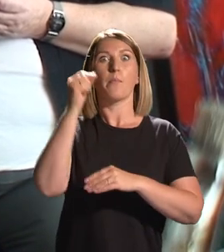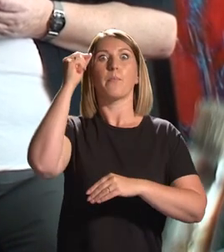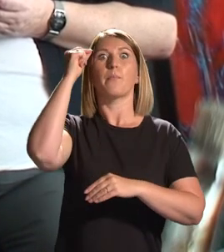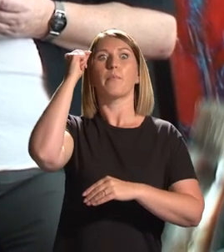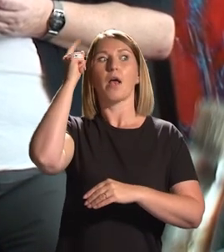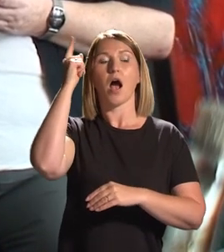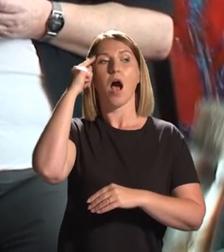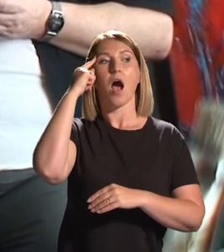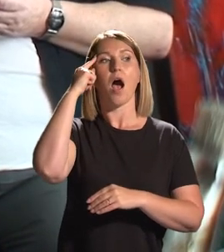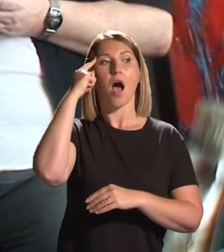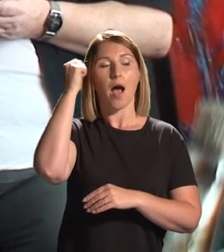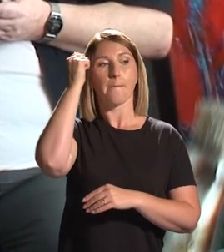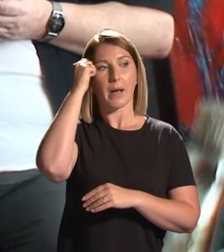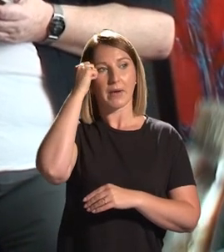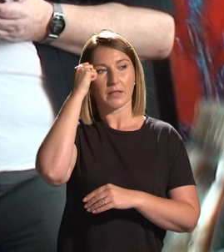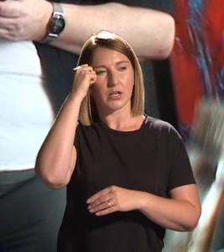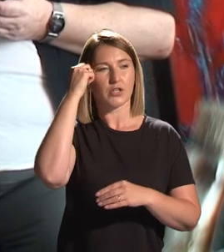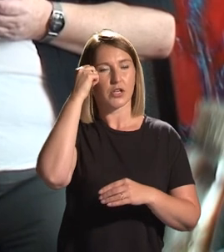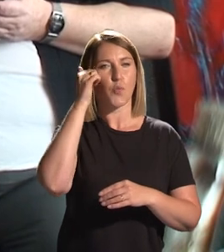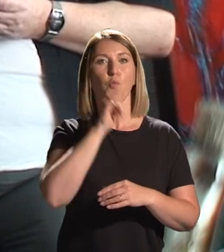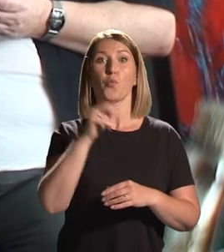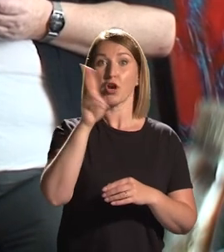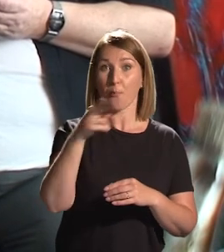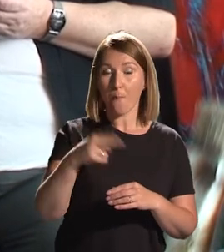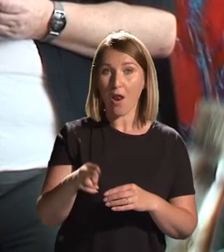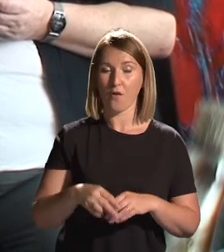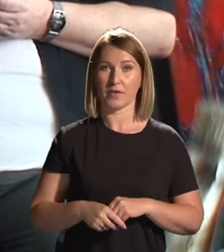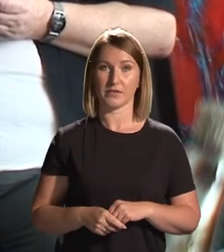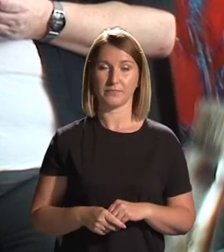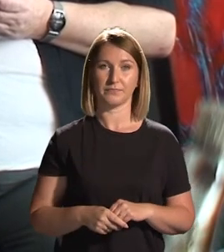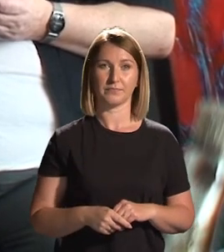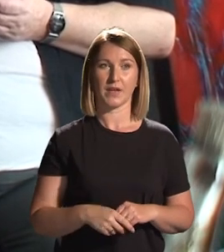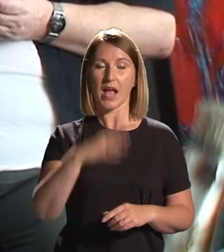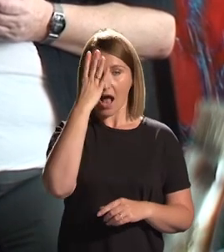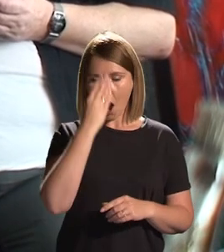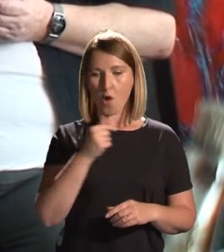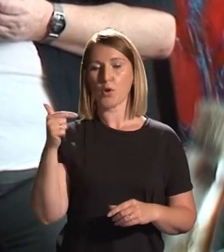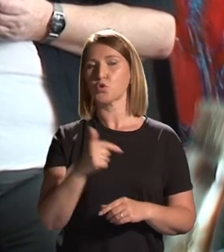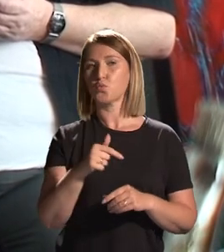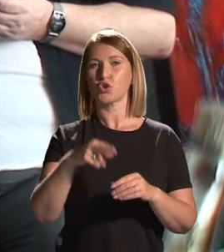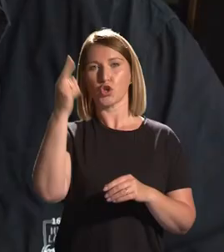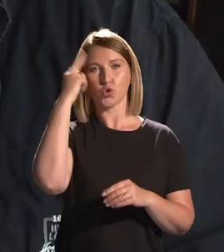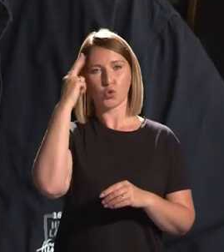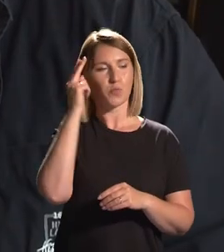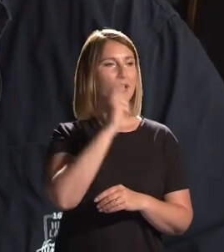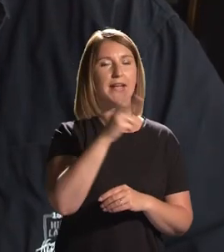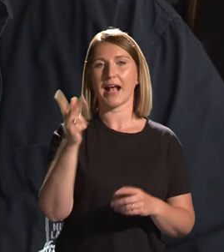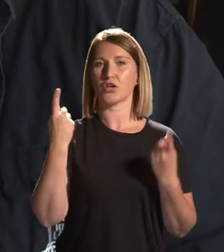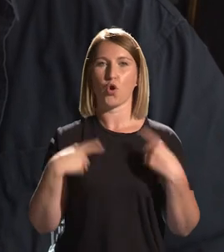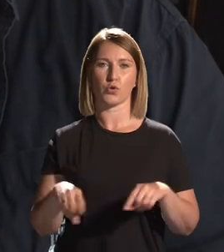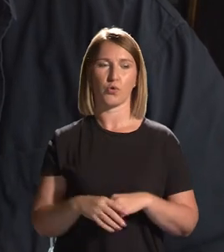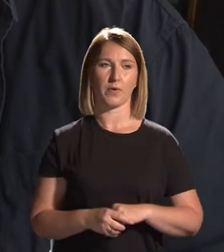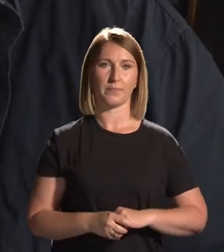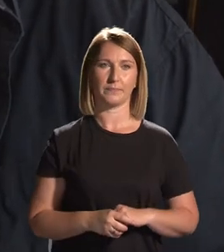wtedy składasz te części i wychodzi obraz. No a obraz, żeby był czytelny dla wszystkich, nie